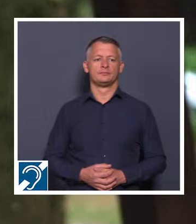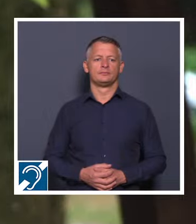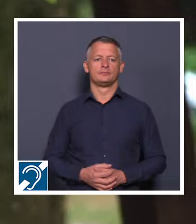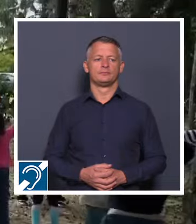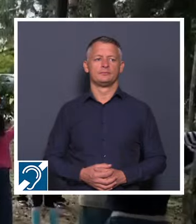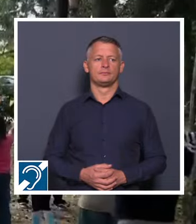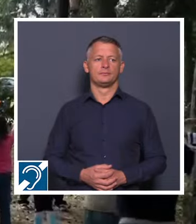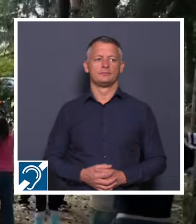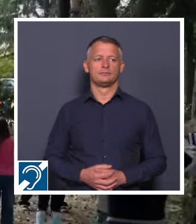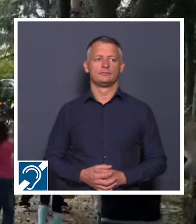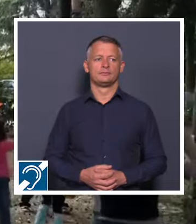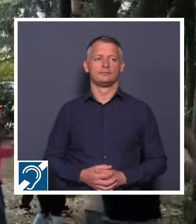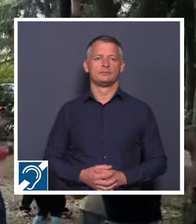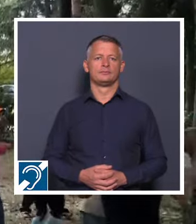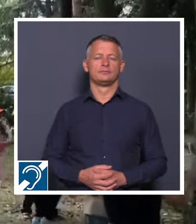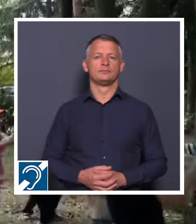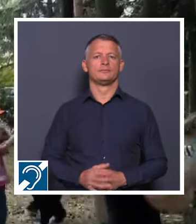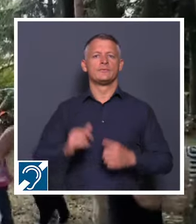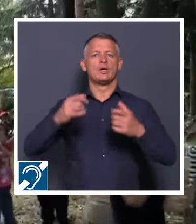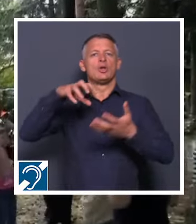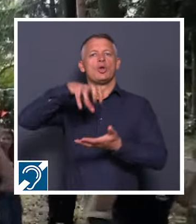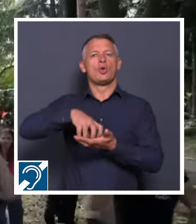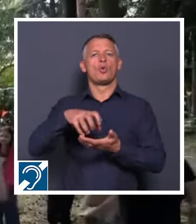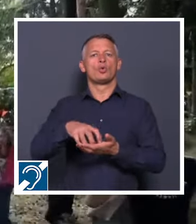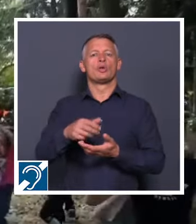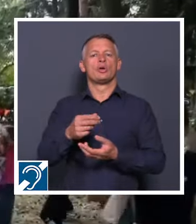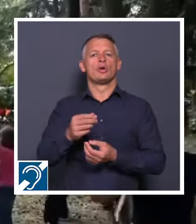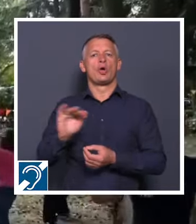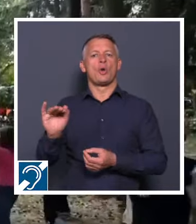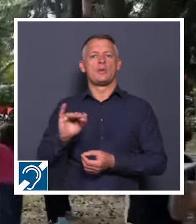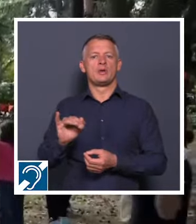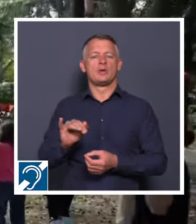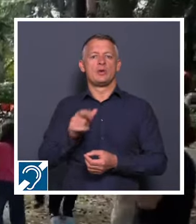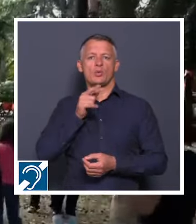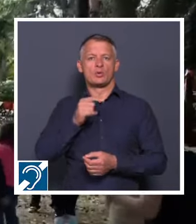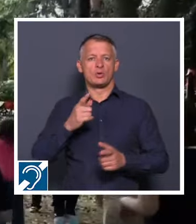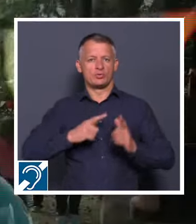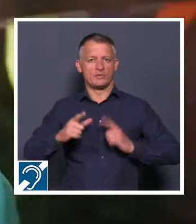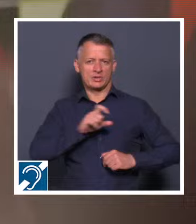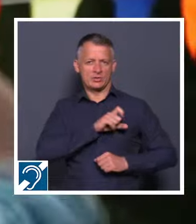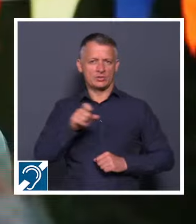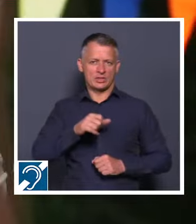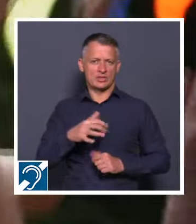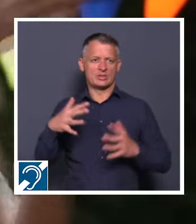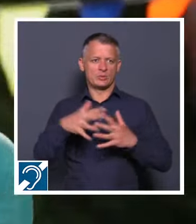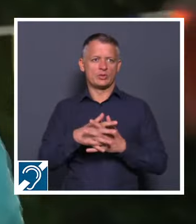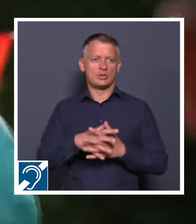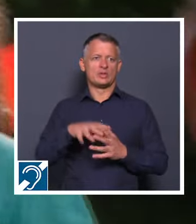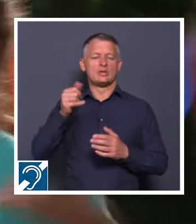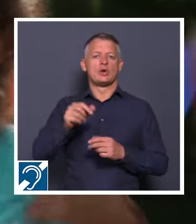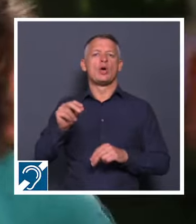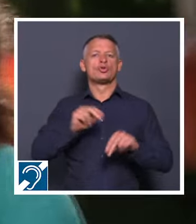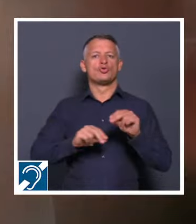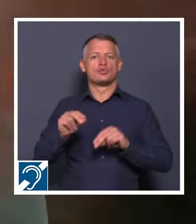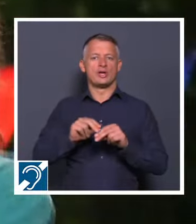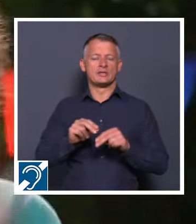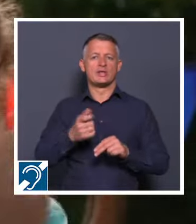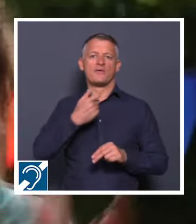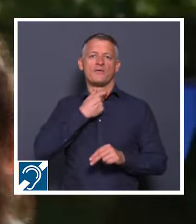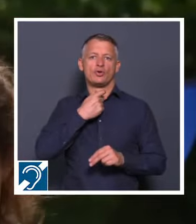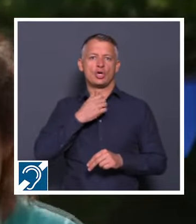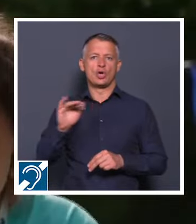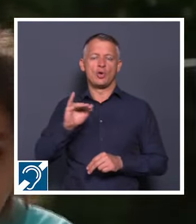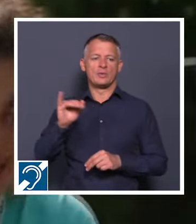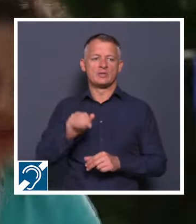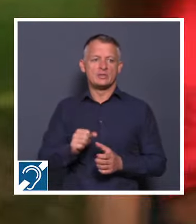зі своїми. Tabăra pentru copii afectați de război este a organizației de caritate Vocile Copiilor, sponsorizată de